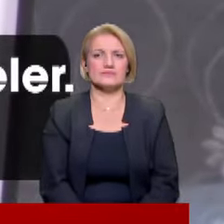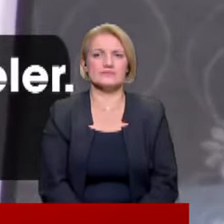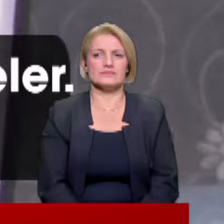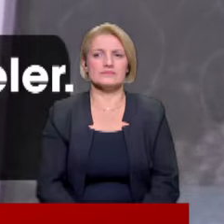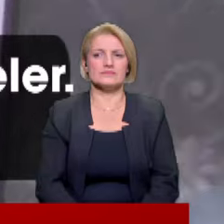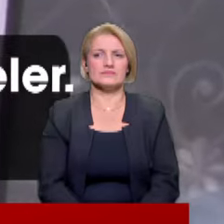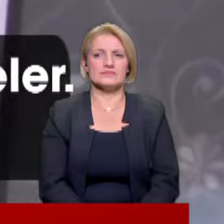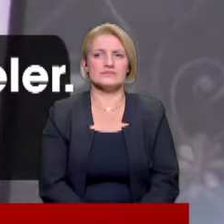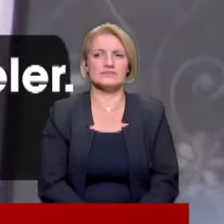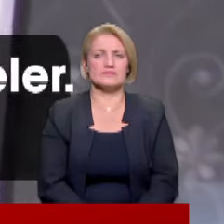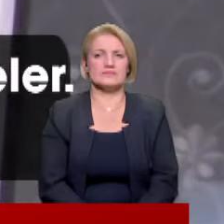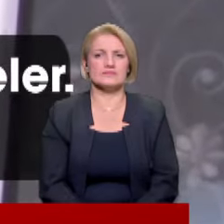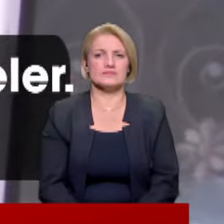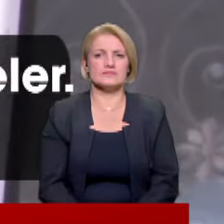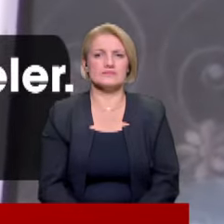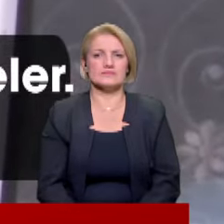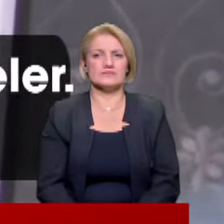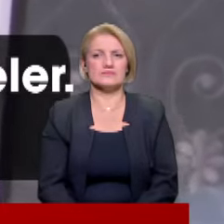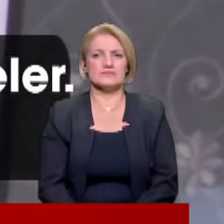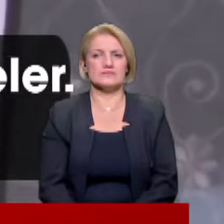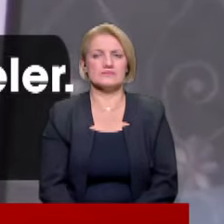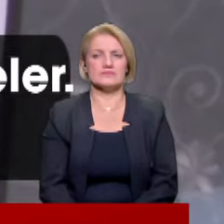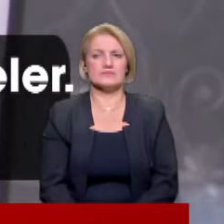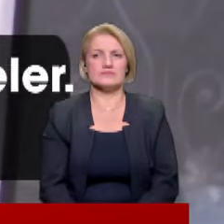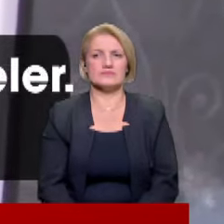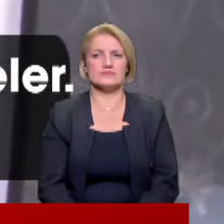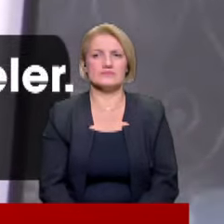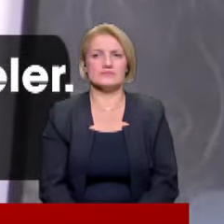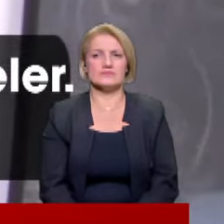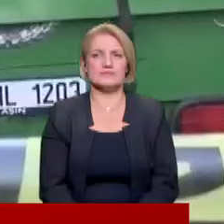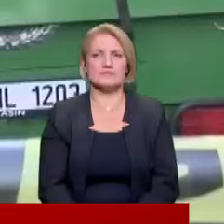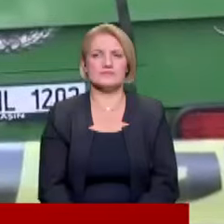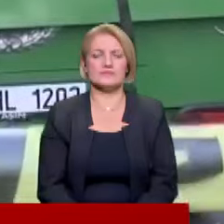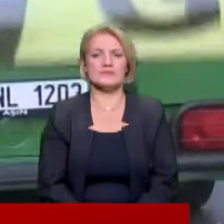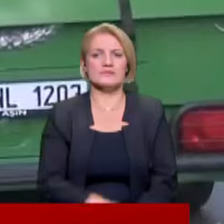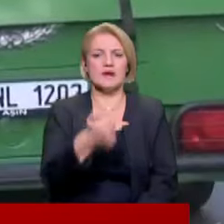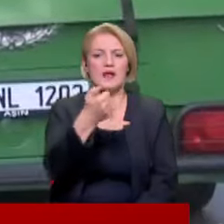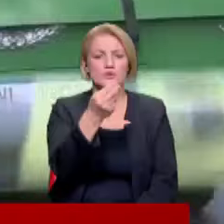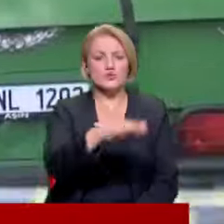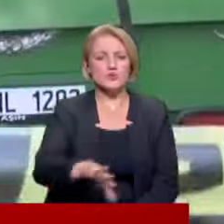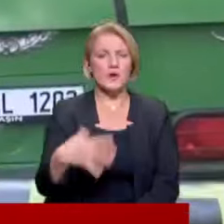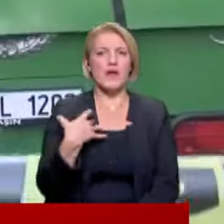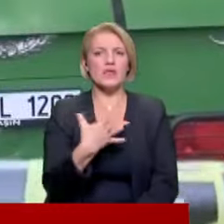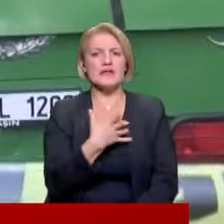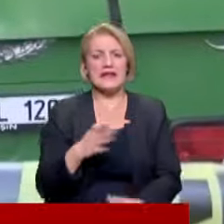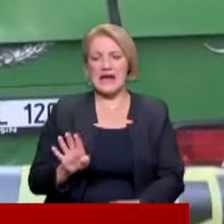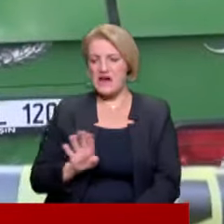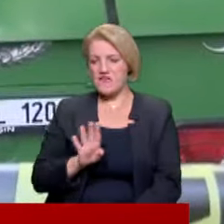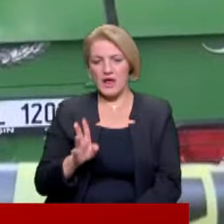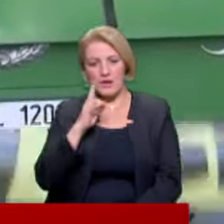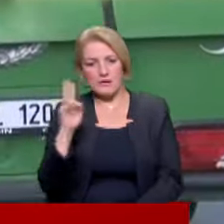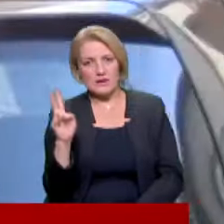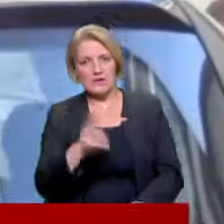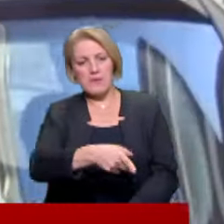krizleri geçirdi. Ağlamalar, sinir krizi geçirme. O sinir kriziyle kendi kendine gülmeler. 6 çocuğunun annesini evladının